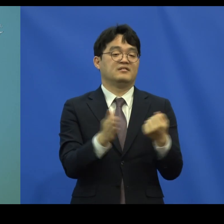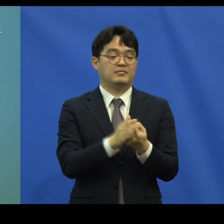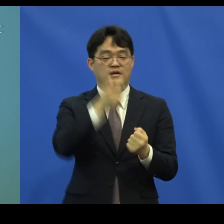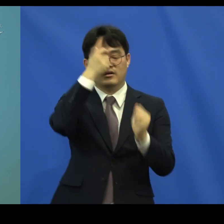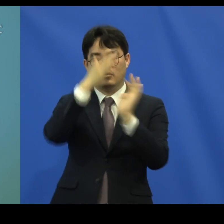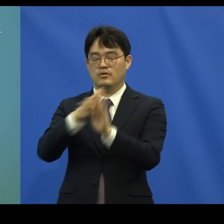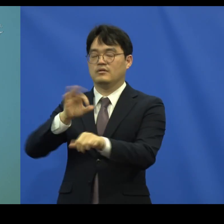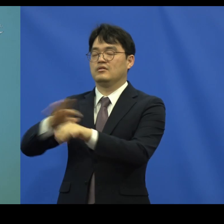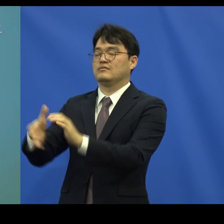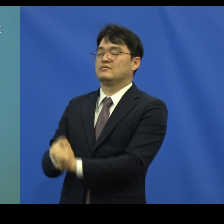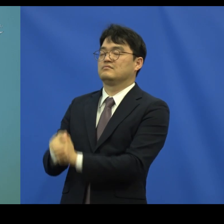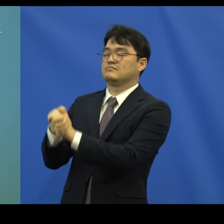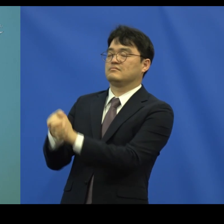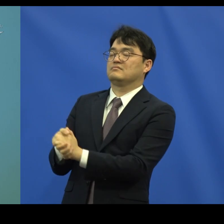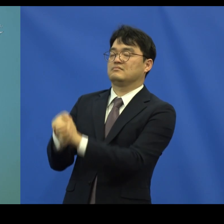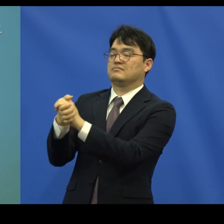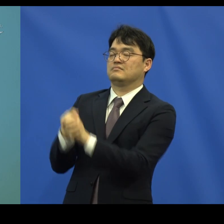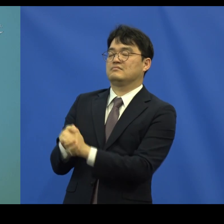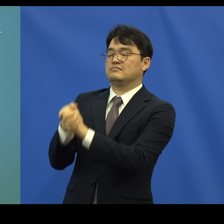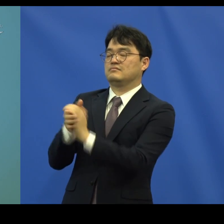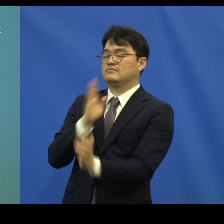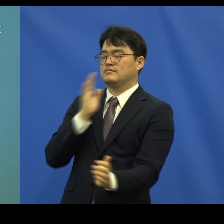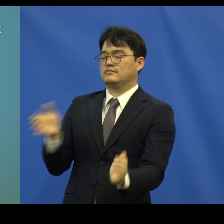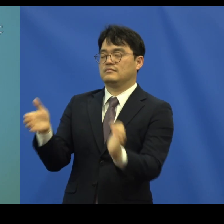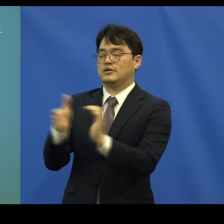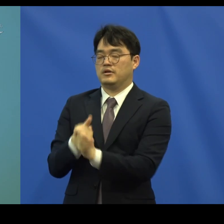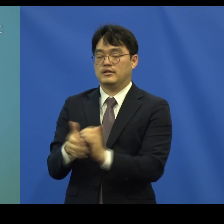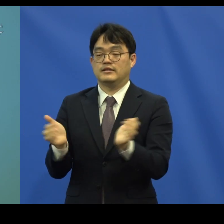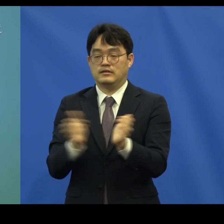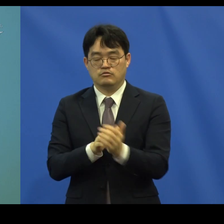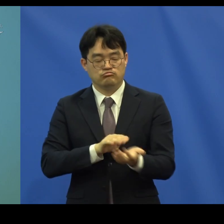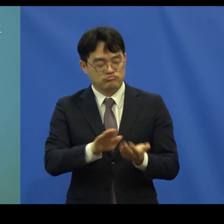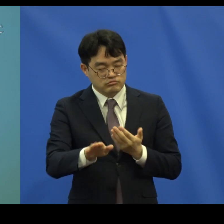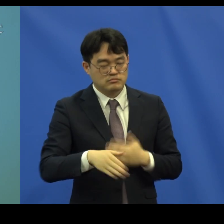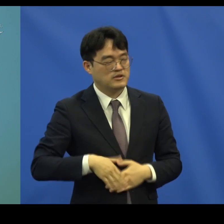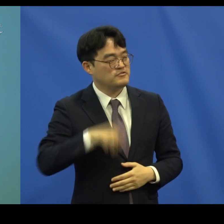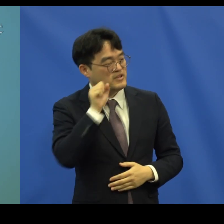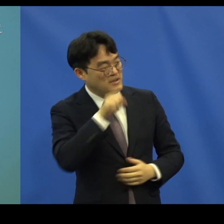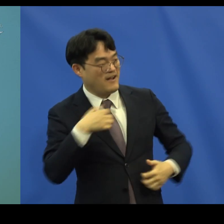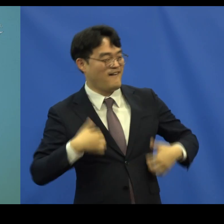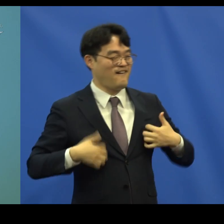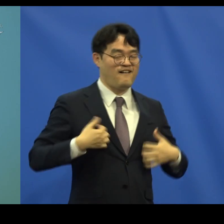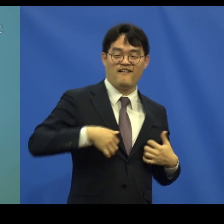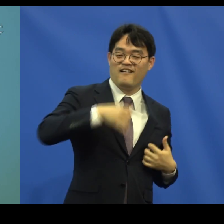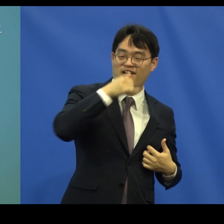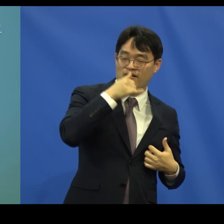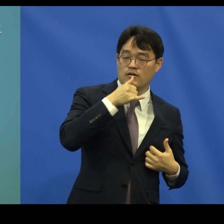예배도 형식적인 예배가 되고, 뭐가 찾아옵니까? 매너리즘에 찾아오는 거예요. 매너리즘.